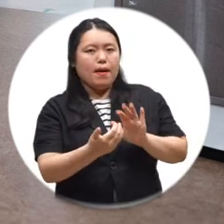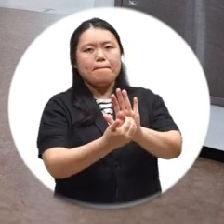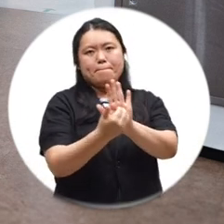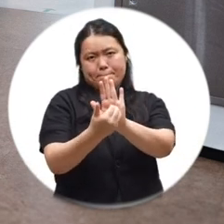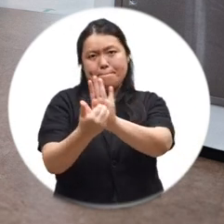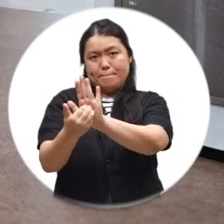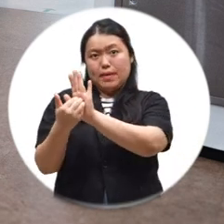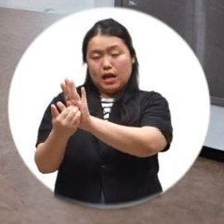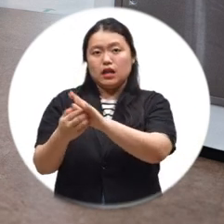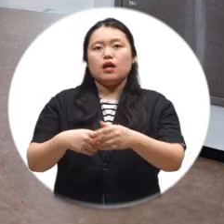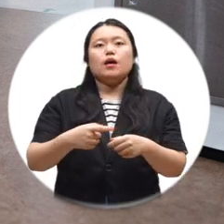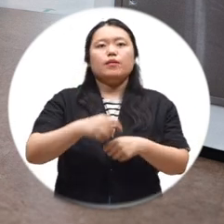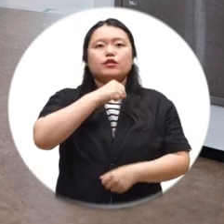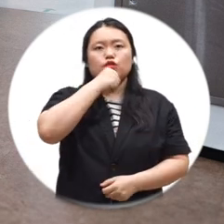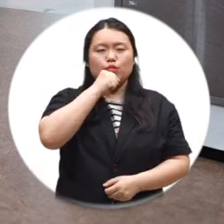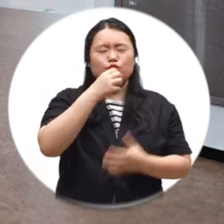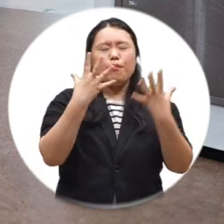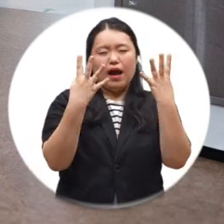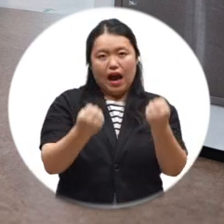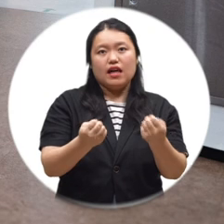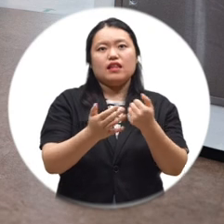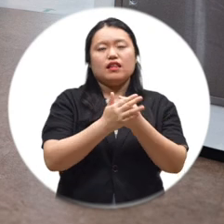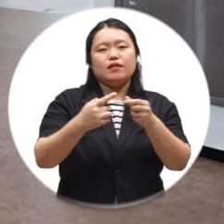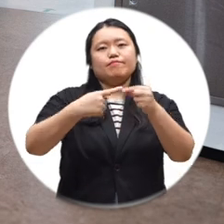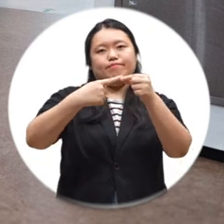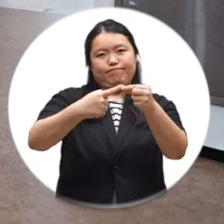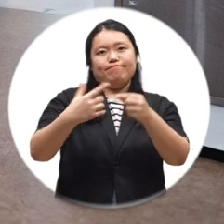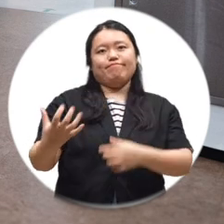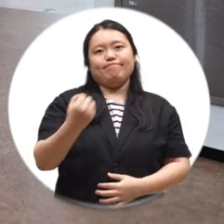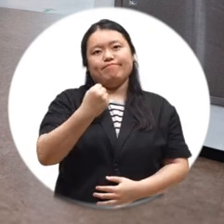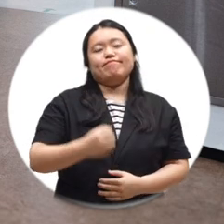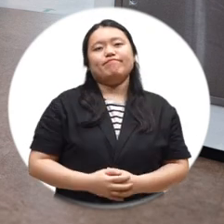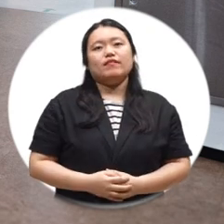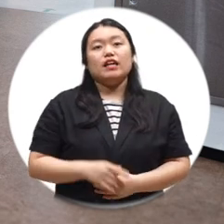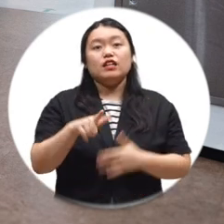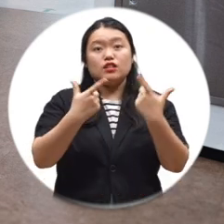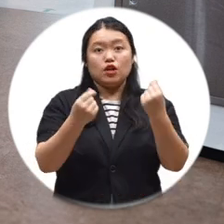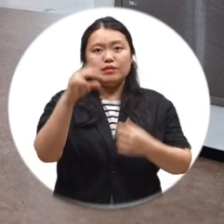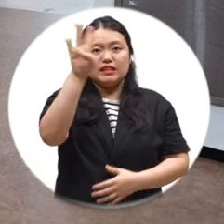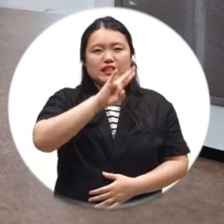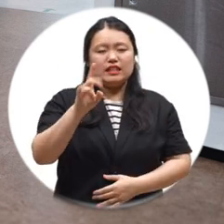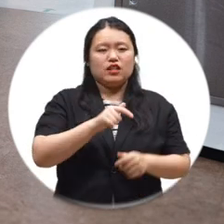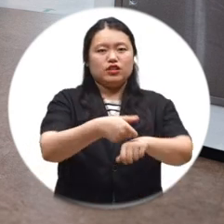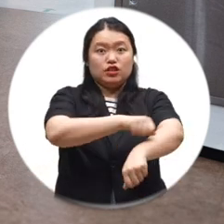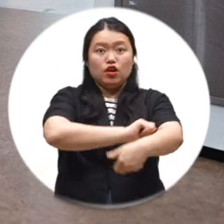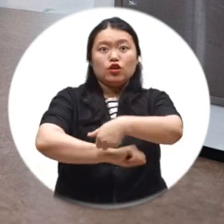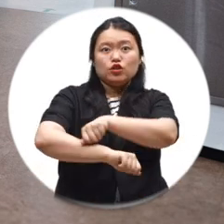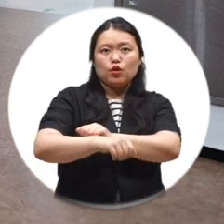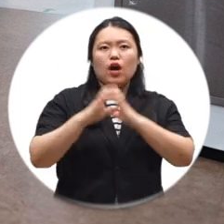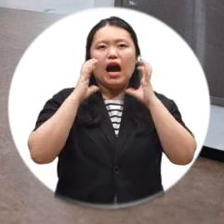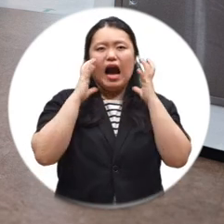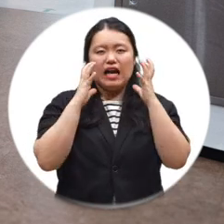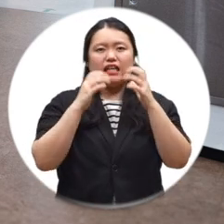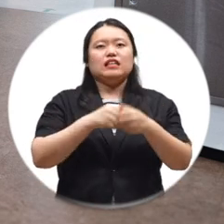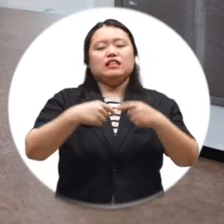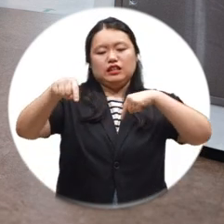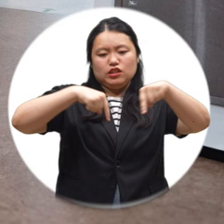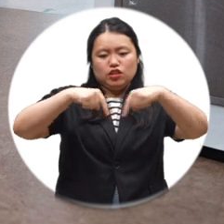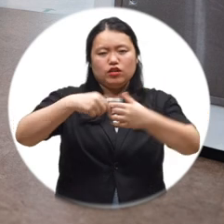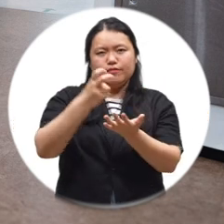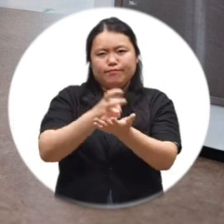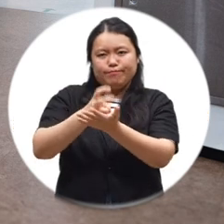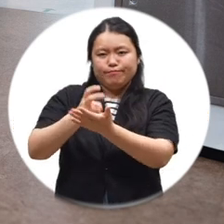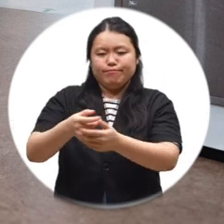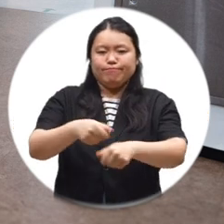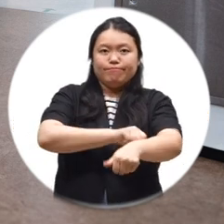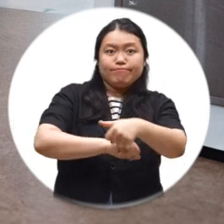등의 사례가 높은 평가를 받아 최우수상을 수상했습니다. 이처럼 시흥시가 적극적인 아동정책 추진으로